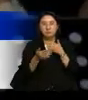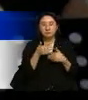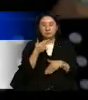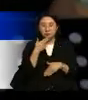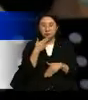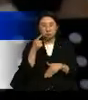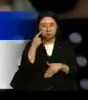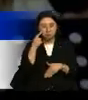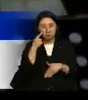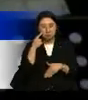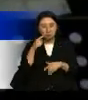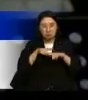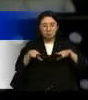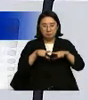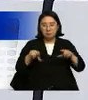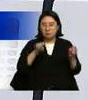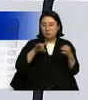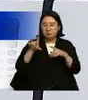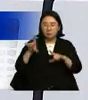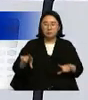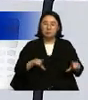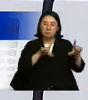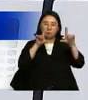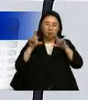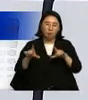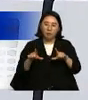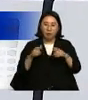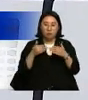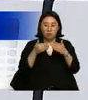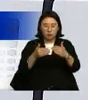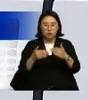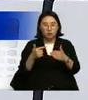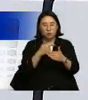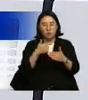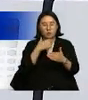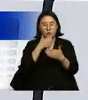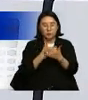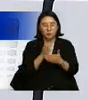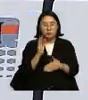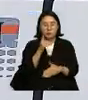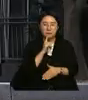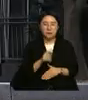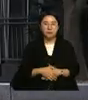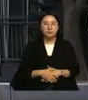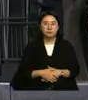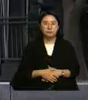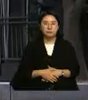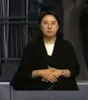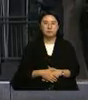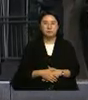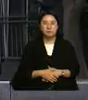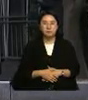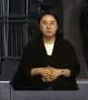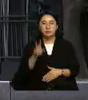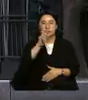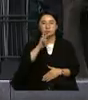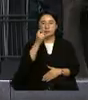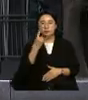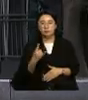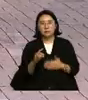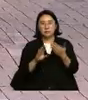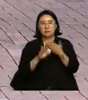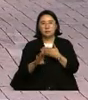해보셔서 일상을 잃어버린 상황에서 진행해서 그런 큰 여운이 남지 않았나 싶습니다. 발코니 음악회